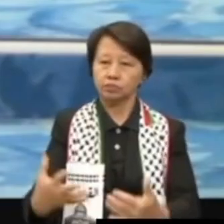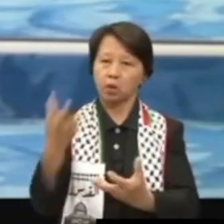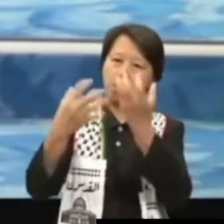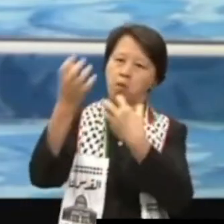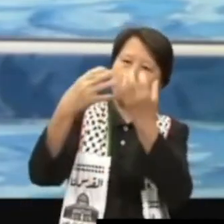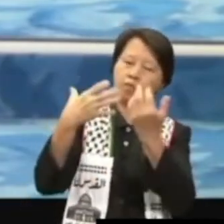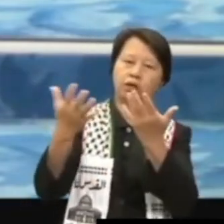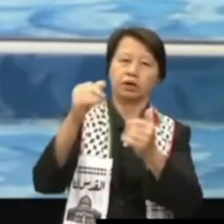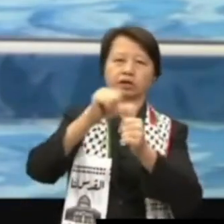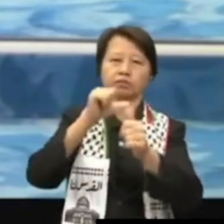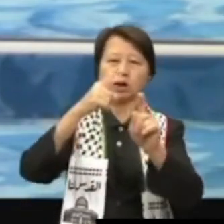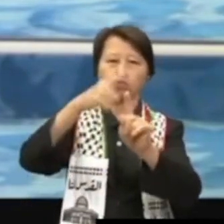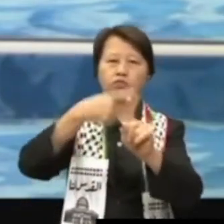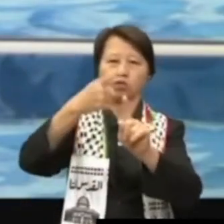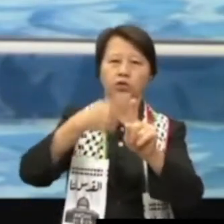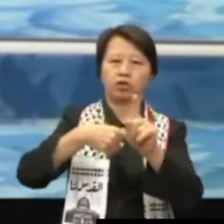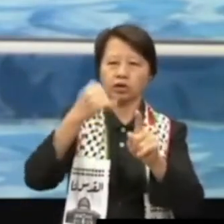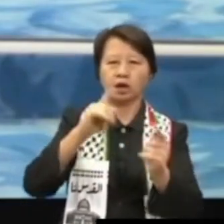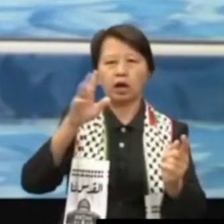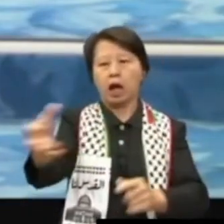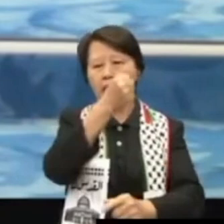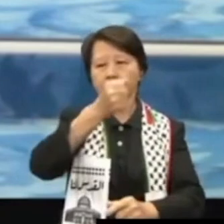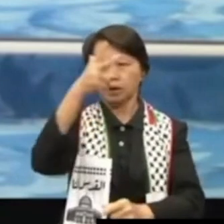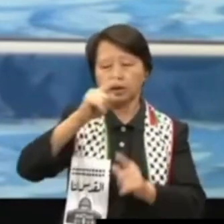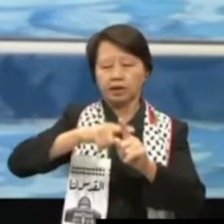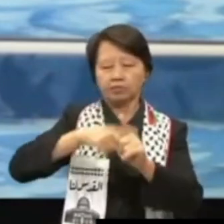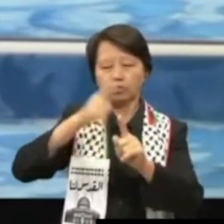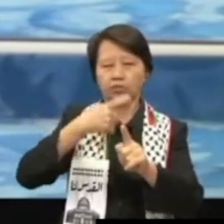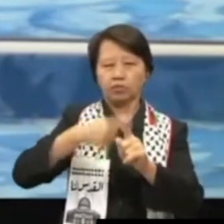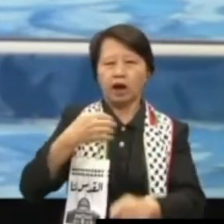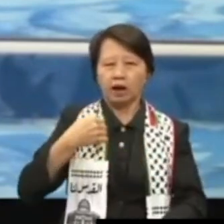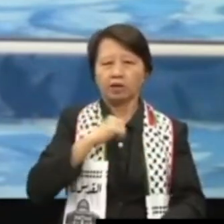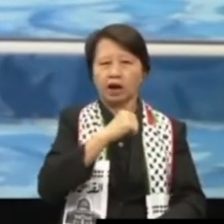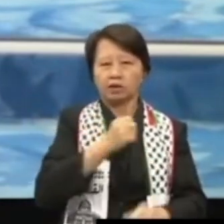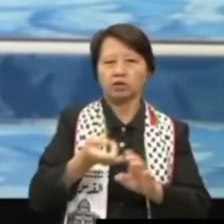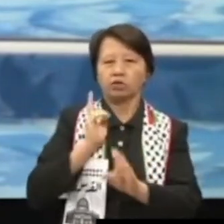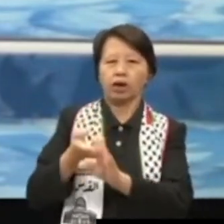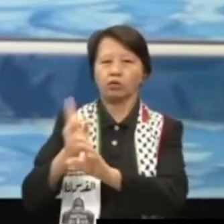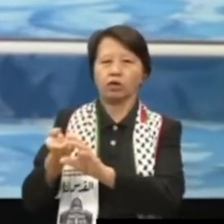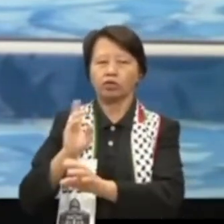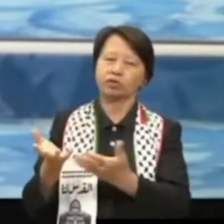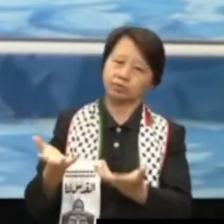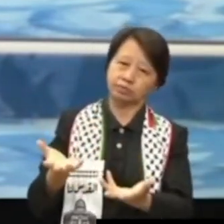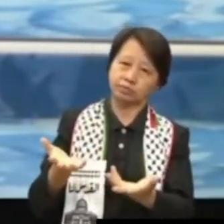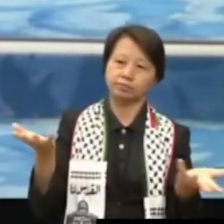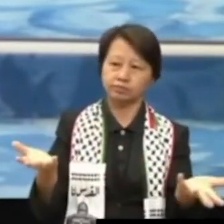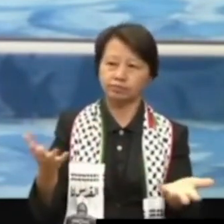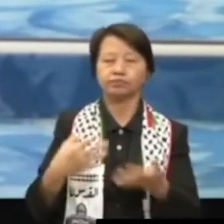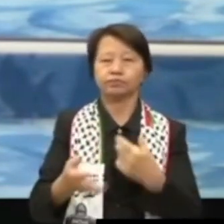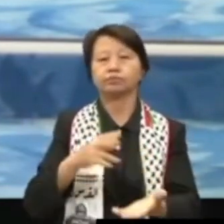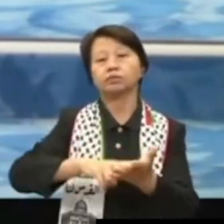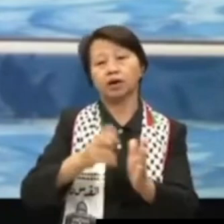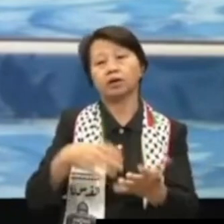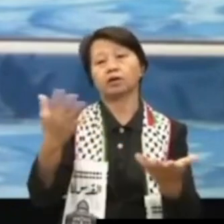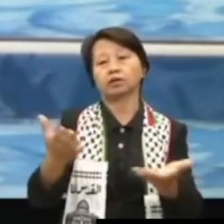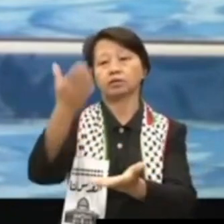Dah marah macam mana? Tiap-tiap bulan kata nak ambil alih kerajaan, tiap-tiap bulan ada ahli yang keluar. Ya, jadi